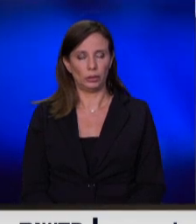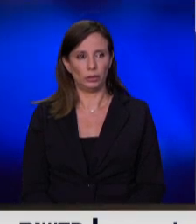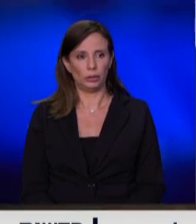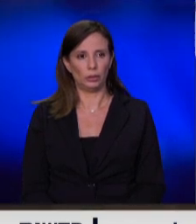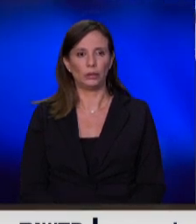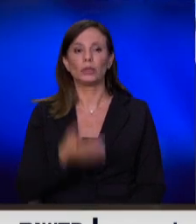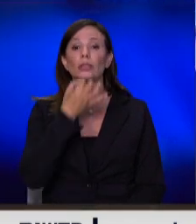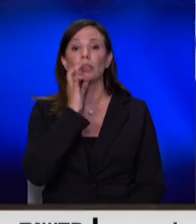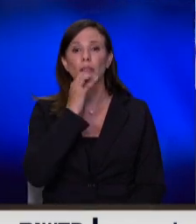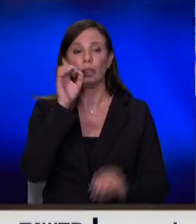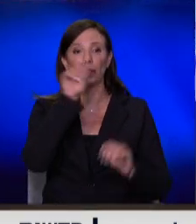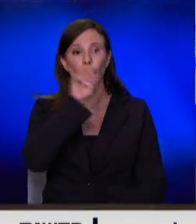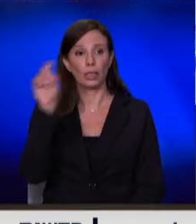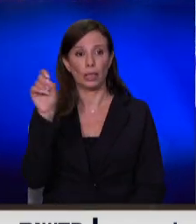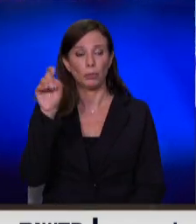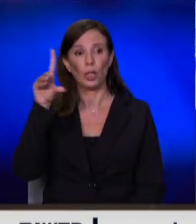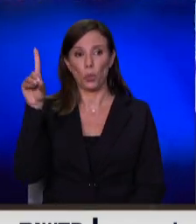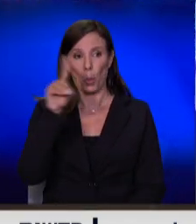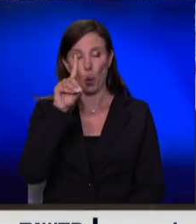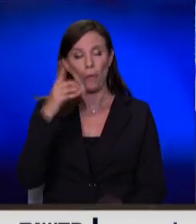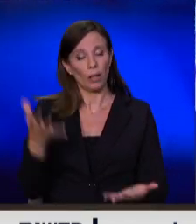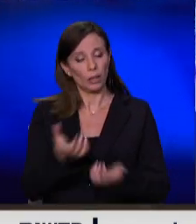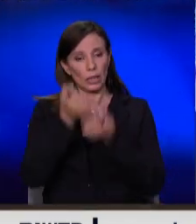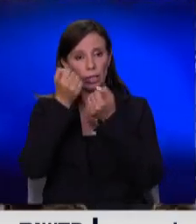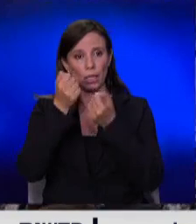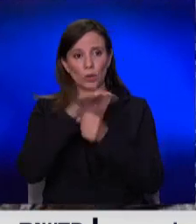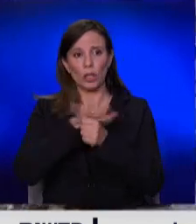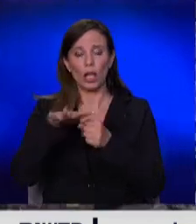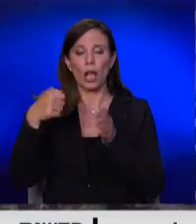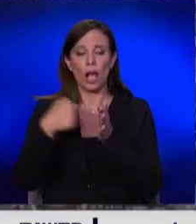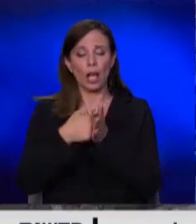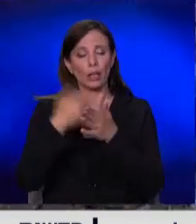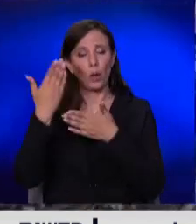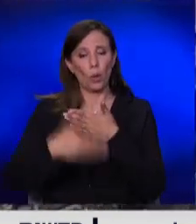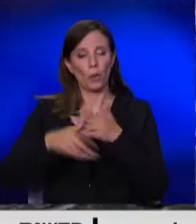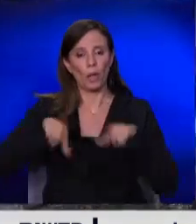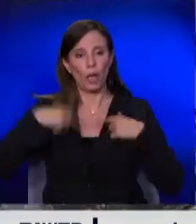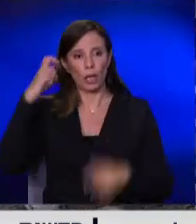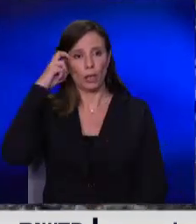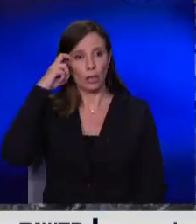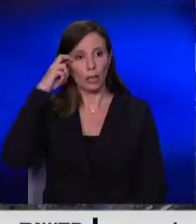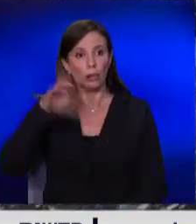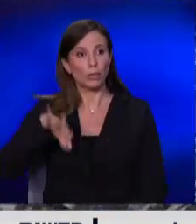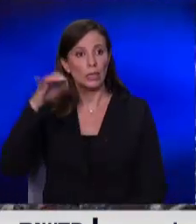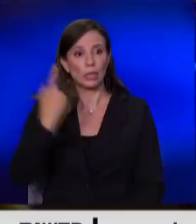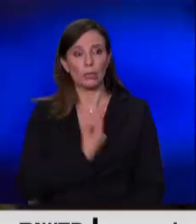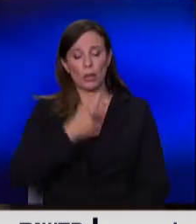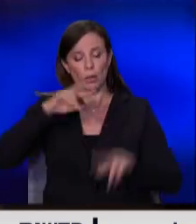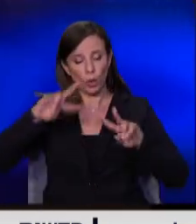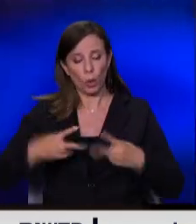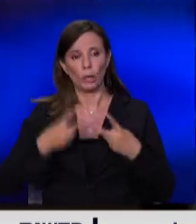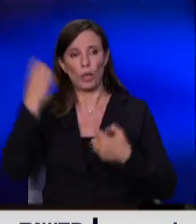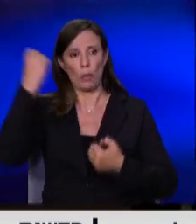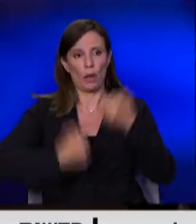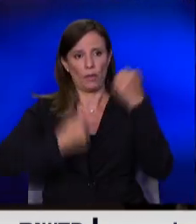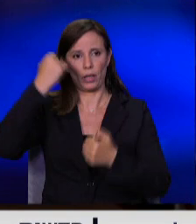בגיל 100, דובה, ניצולת שואה, שעד לאחרונה חיה בקייב, מצאה את עצמה שוב תחת הפגזות סביב ביתה,